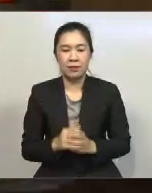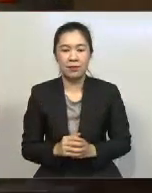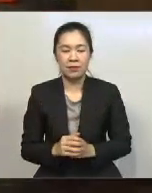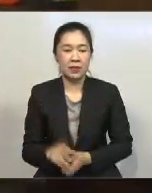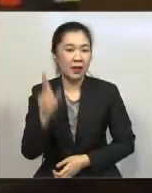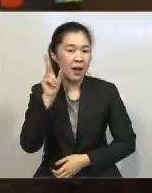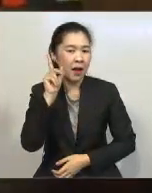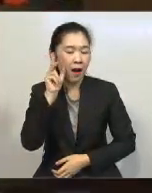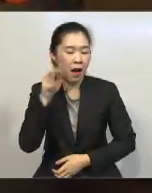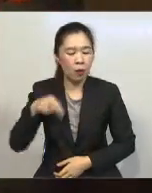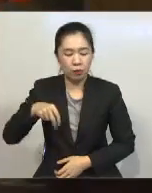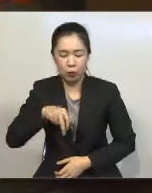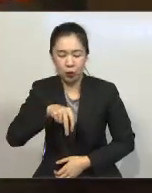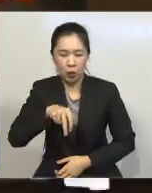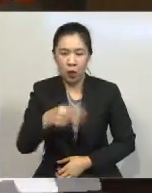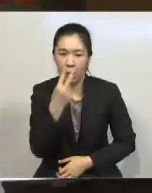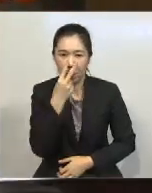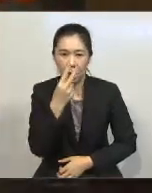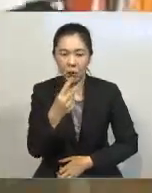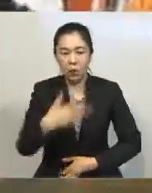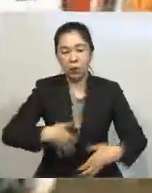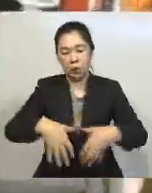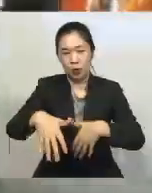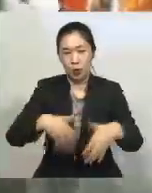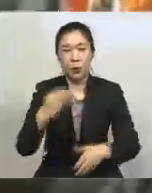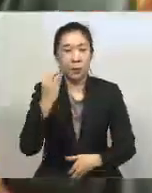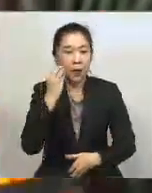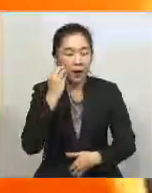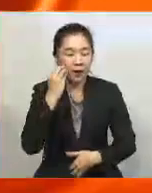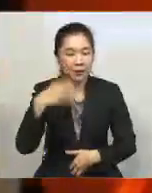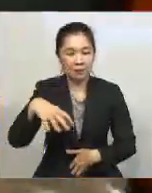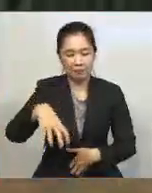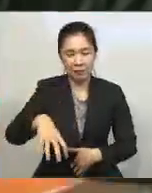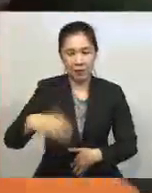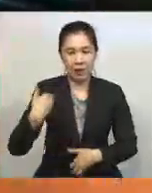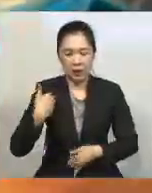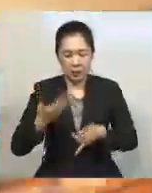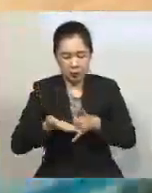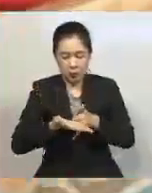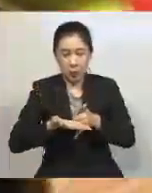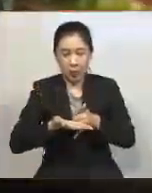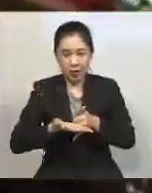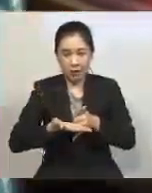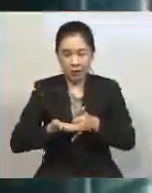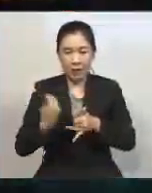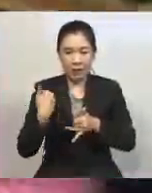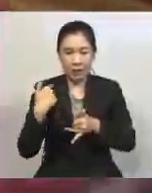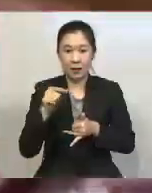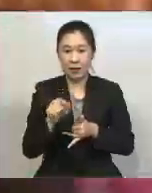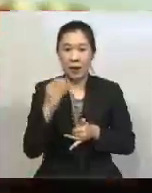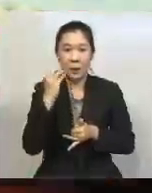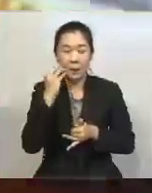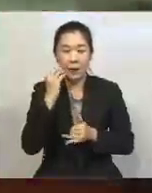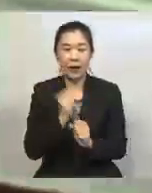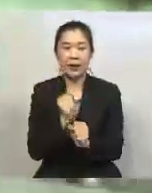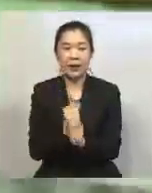ข่าวลุยน้ำเข้าไปดูในตัวบ้านของประชาชนนะครับที่ระดับน้ำประมาณระดับเอวนะครับบ้านนี้ทำกิจการเหล็กดัด